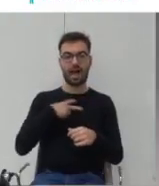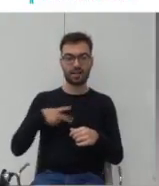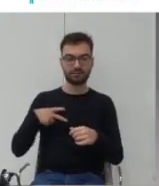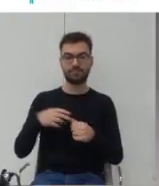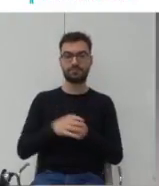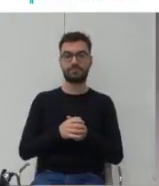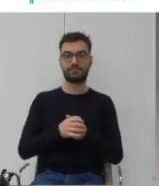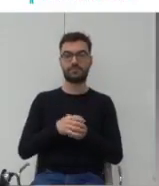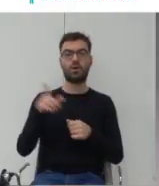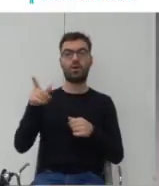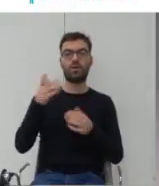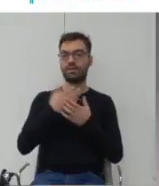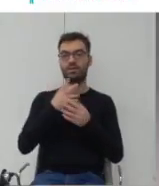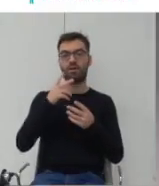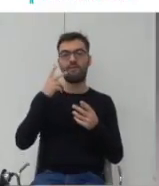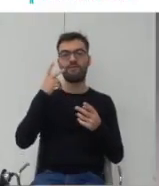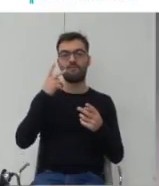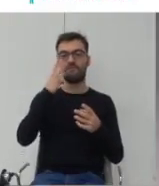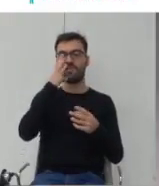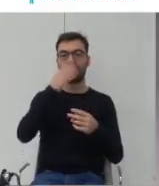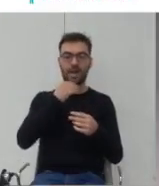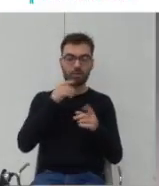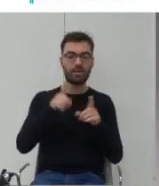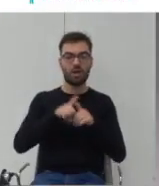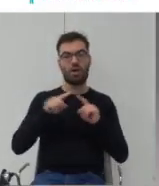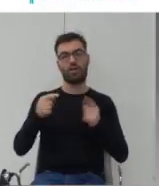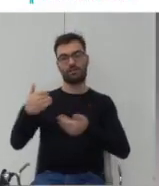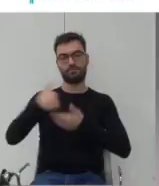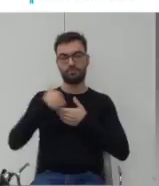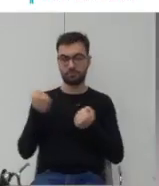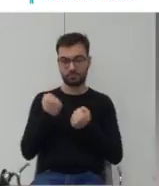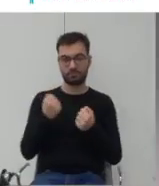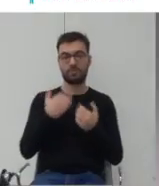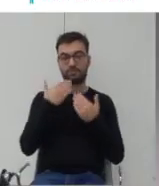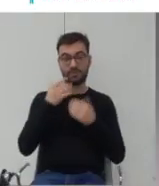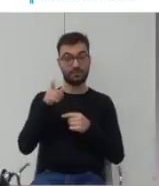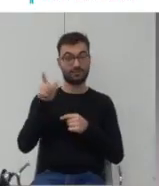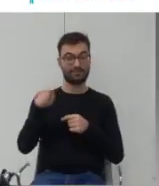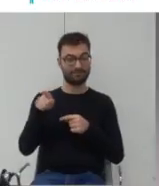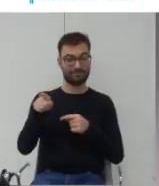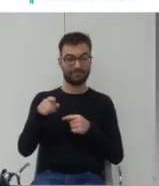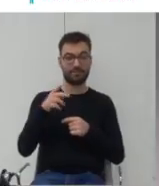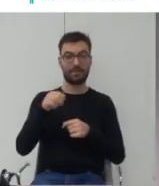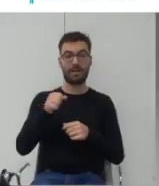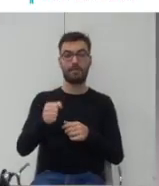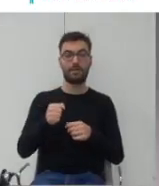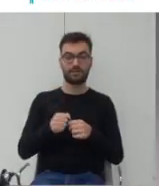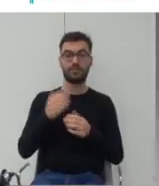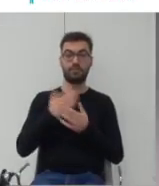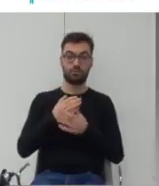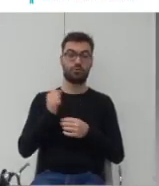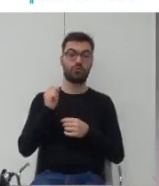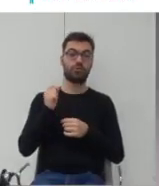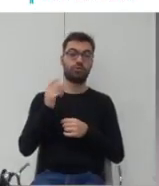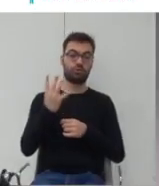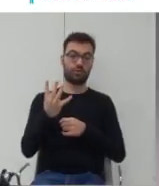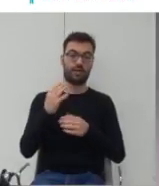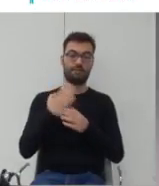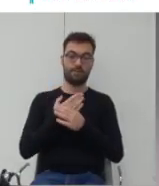tylko wizerunkowo, ale też organizacyjnie. Dzięki niej w projekcie uczestniczy już 4 duńskie firmy.